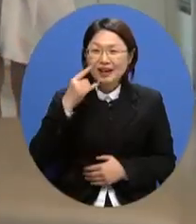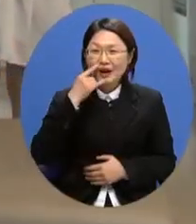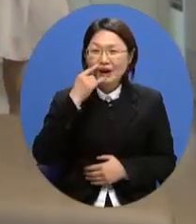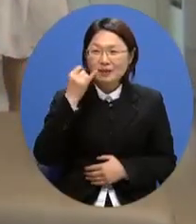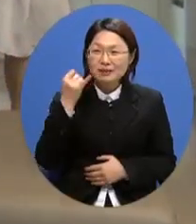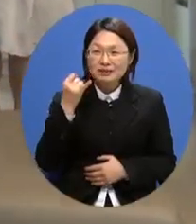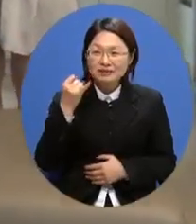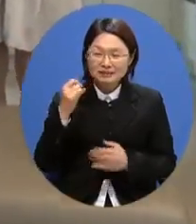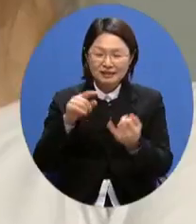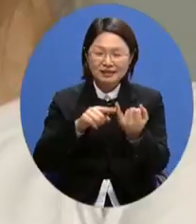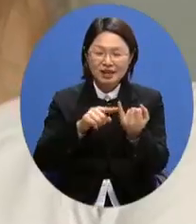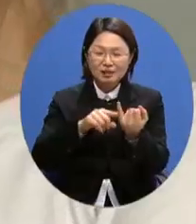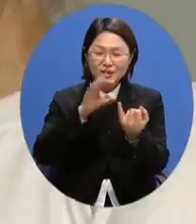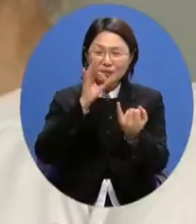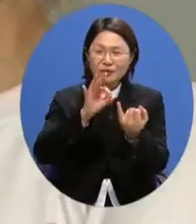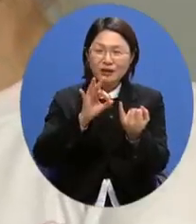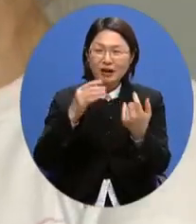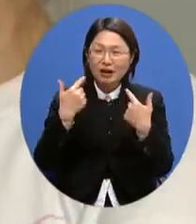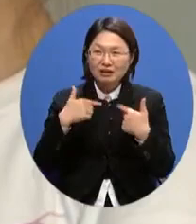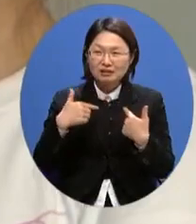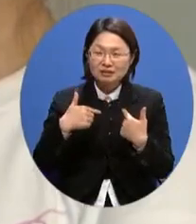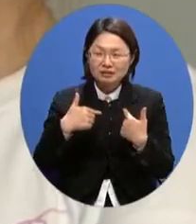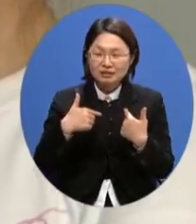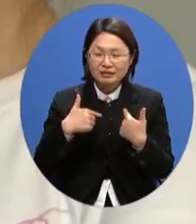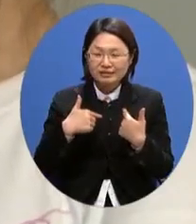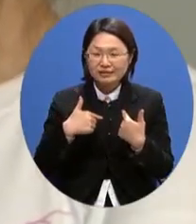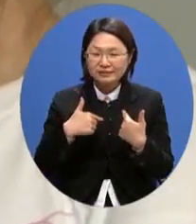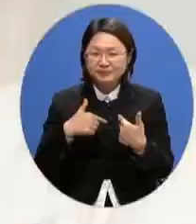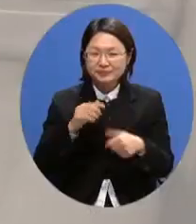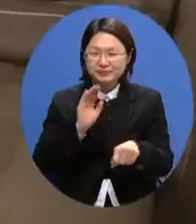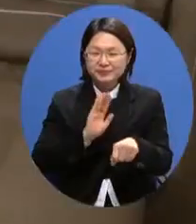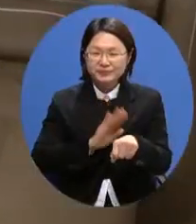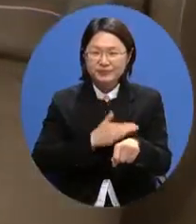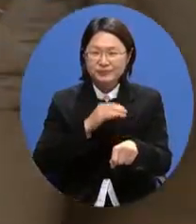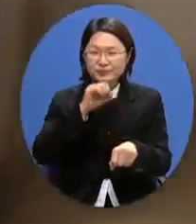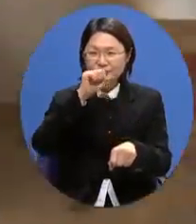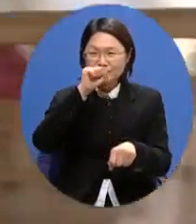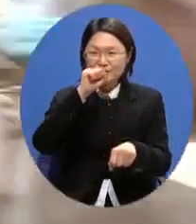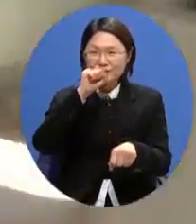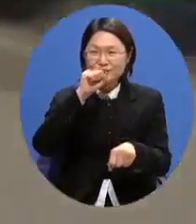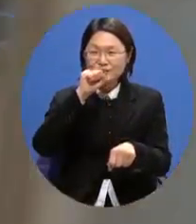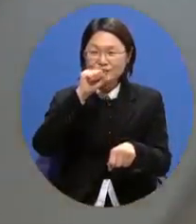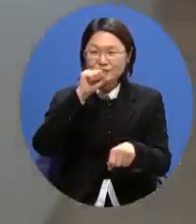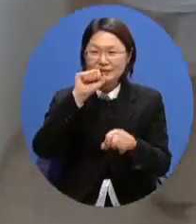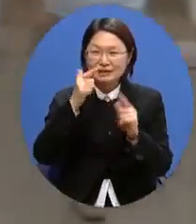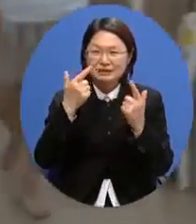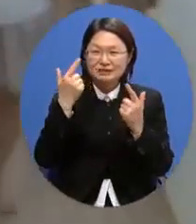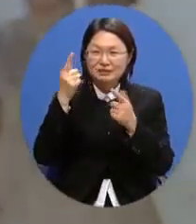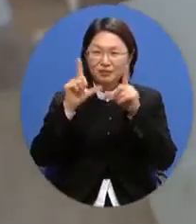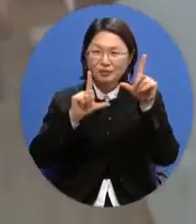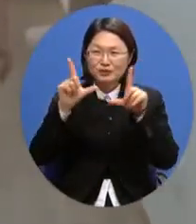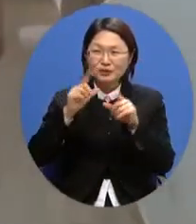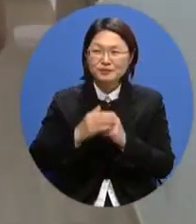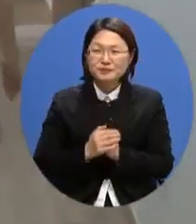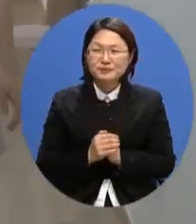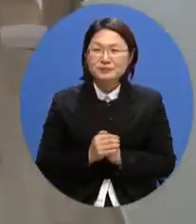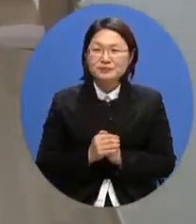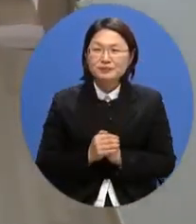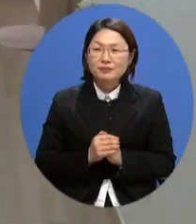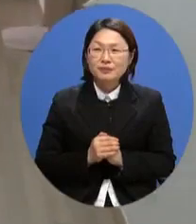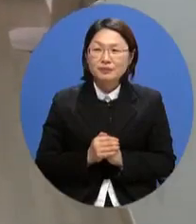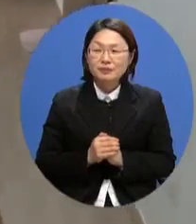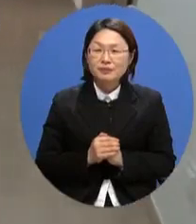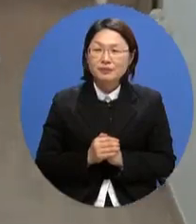엄마는 태연이만 보면 언제나 못마땅한 표정. 태연아, TV 그만 보고